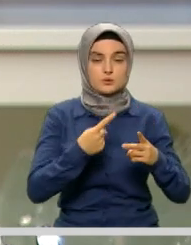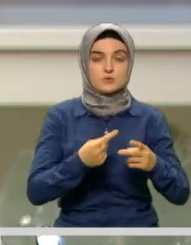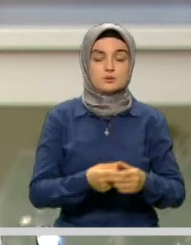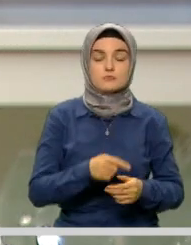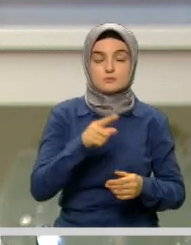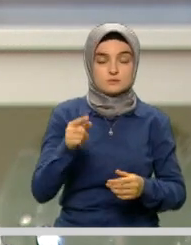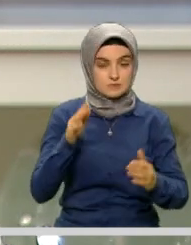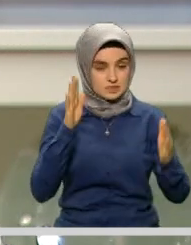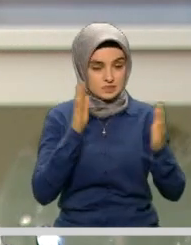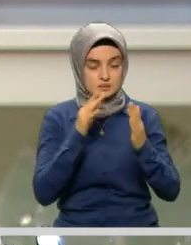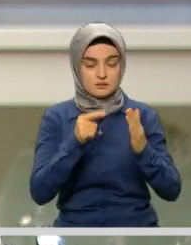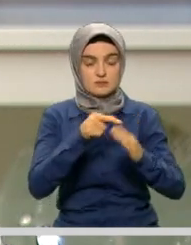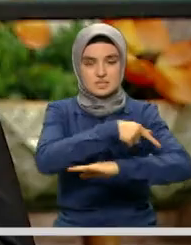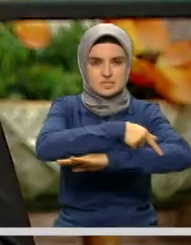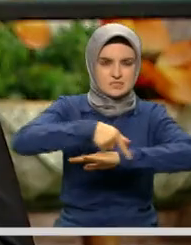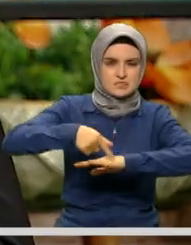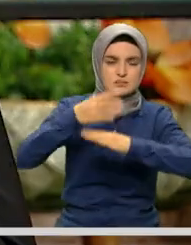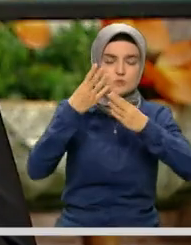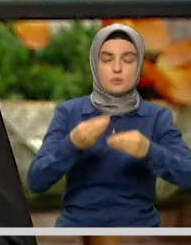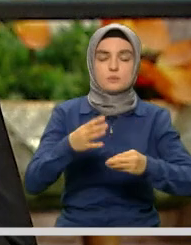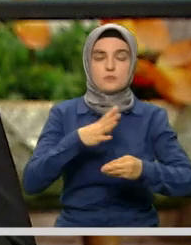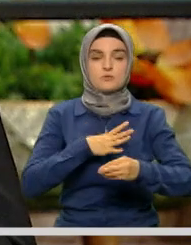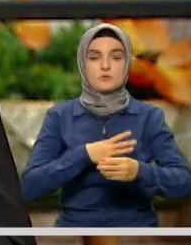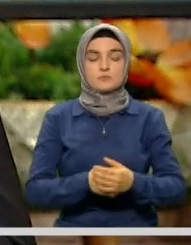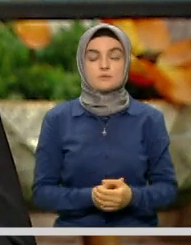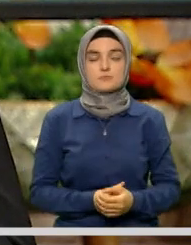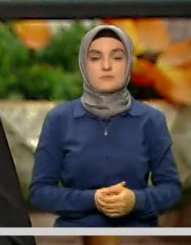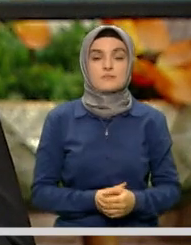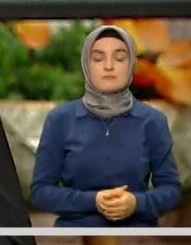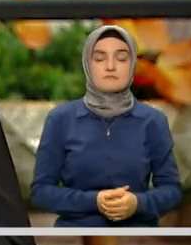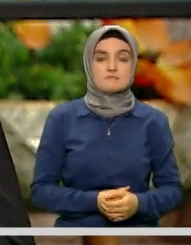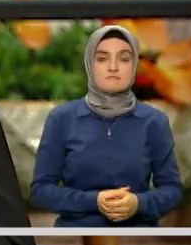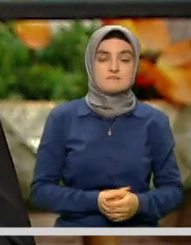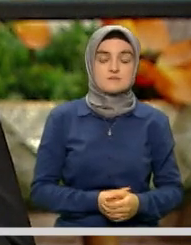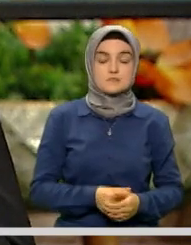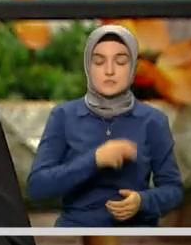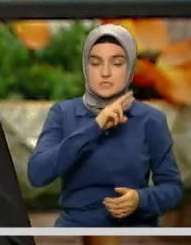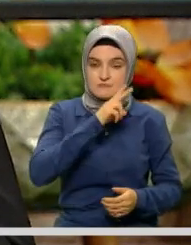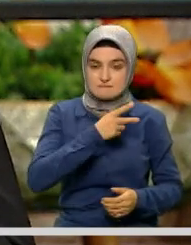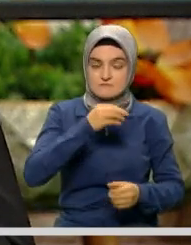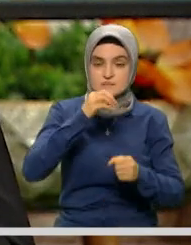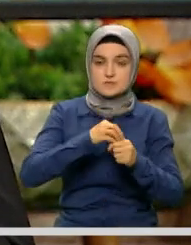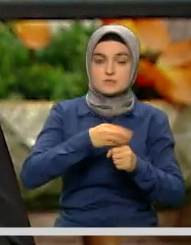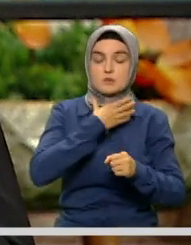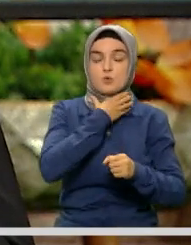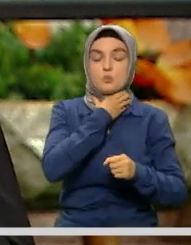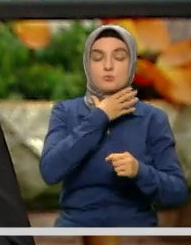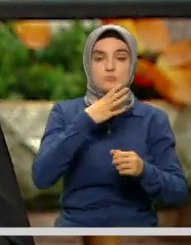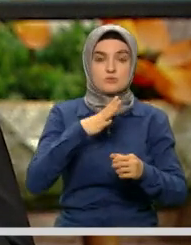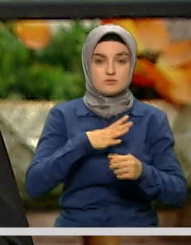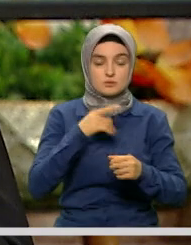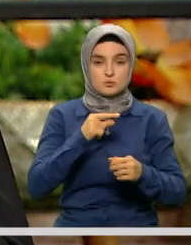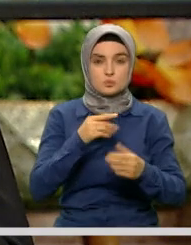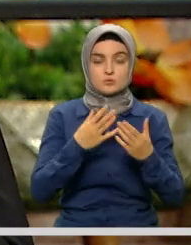tekrar karşıt bir sınır getiriyoruz. Tabii sınır getiriyoruz. Ya da ne oluyor? Günahın içerisinde boğuluyoruz. Yani o günah